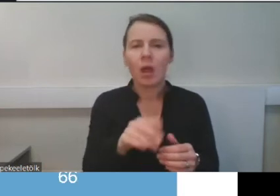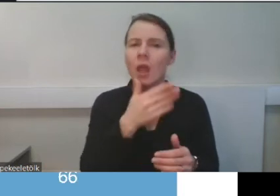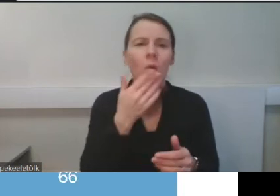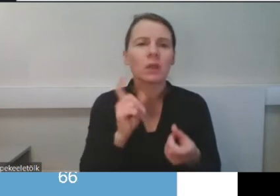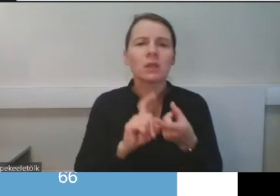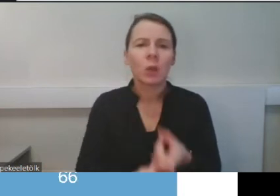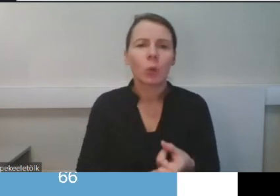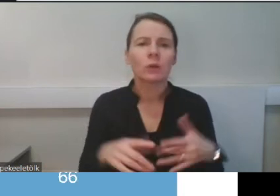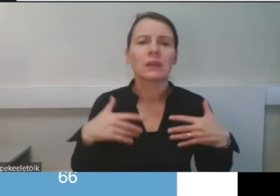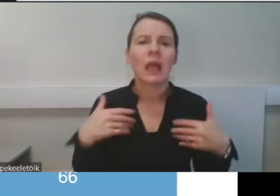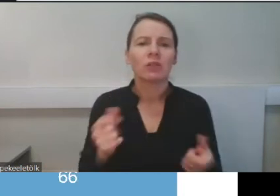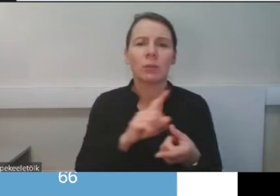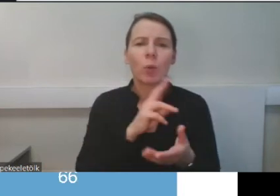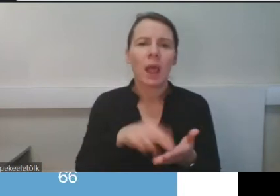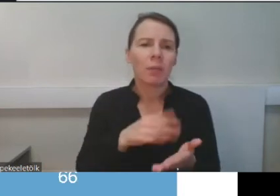1,3%